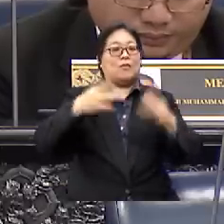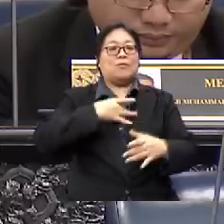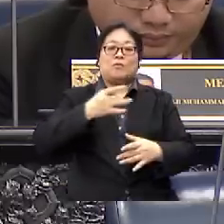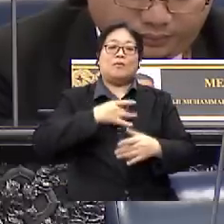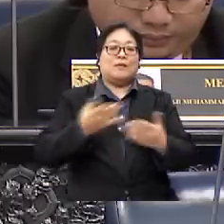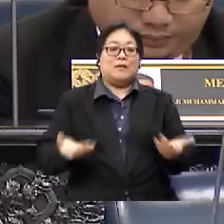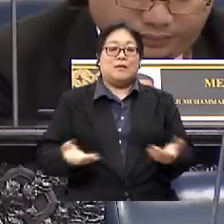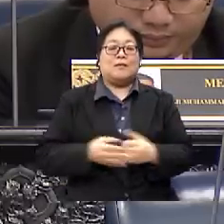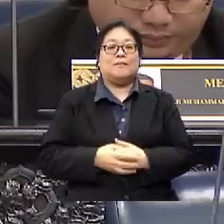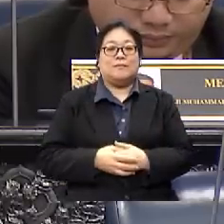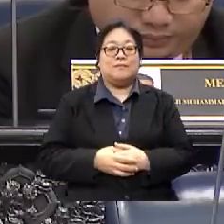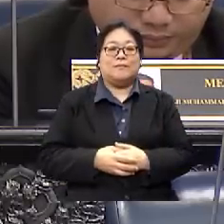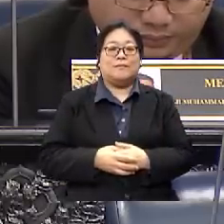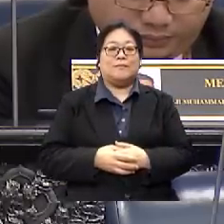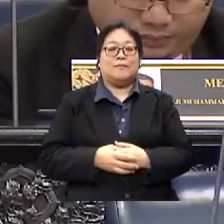hati.